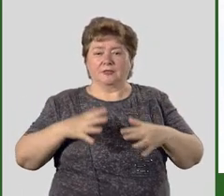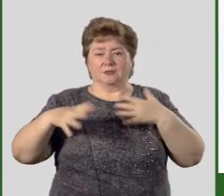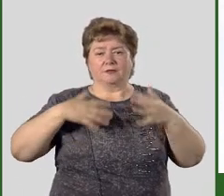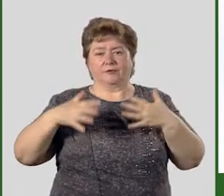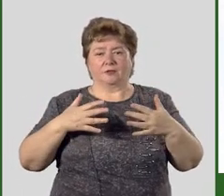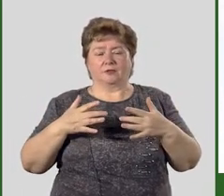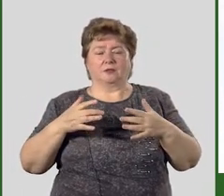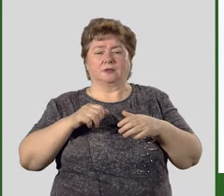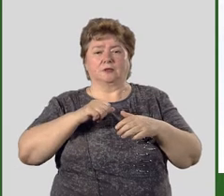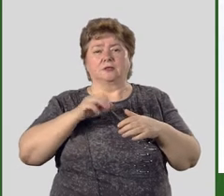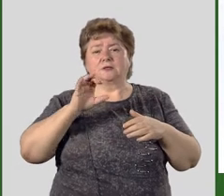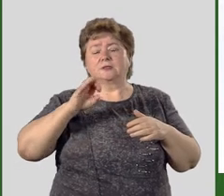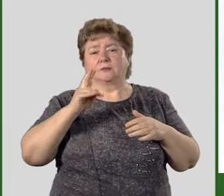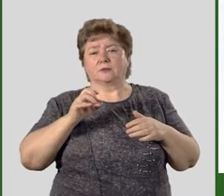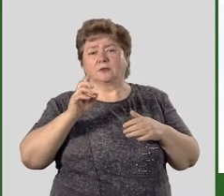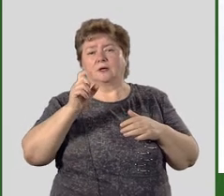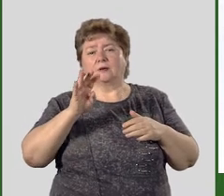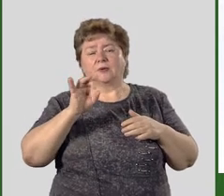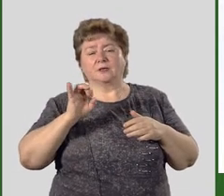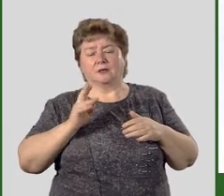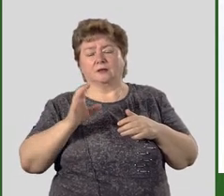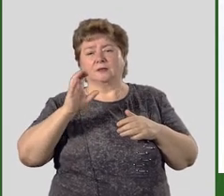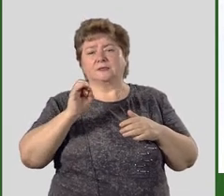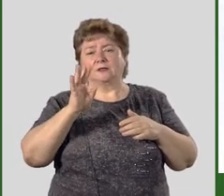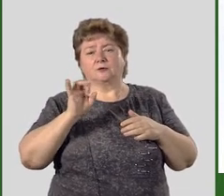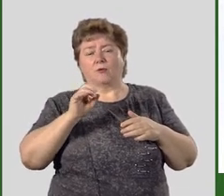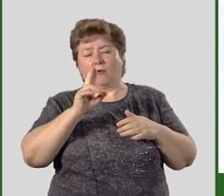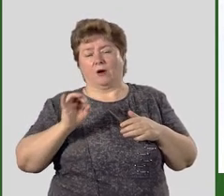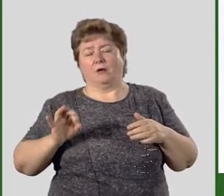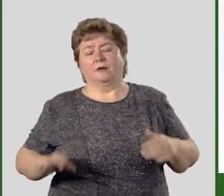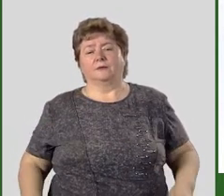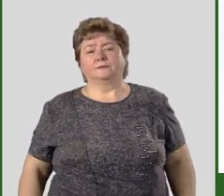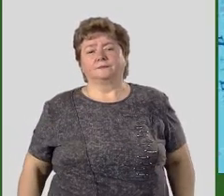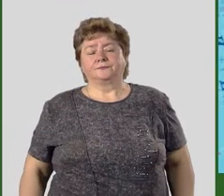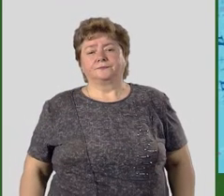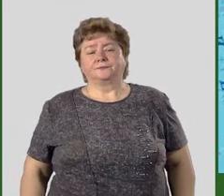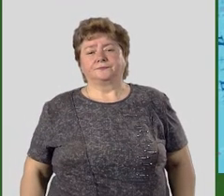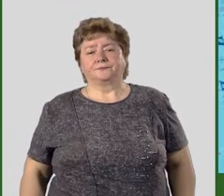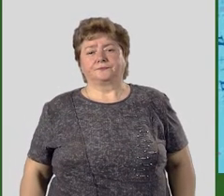ветры – Саму, Харматан, Сирокко.